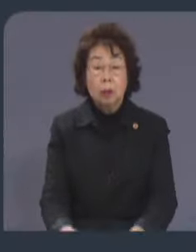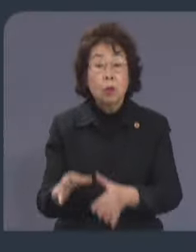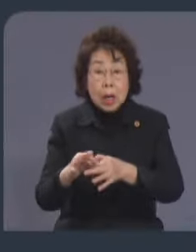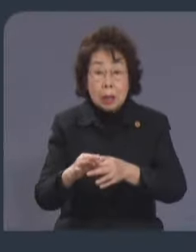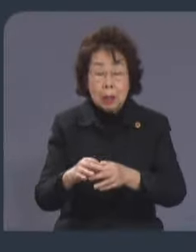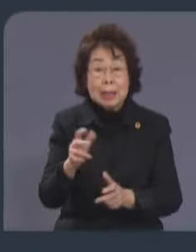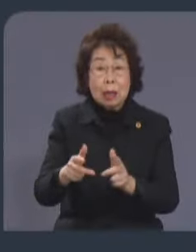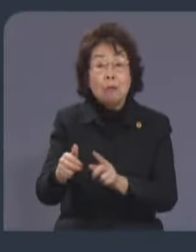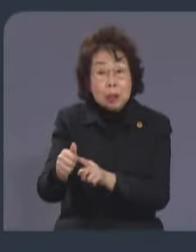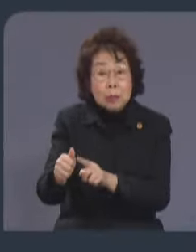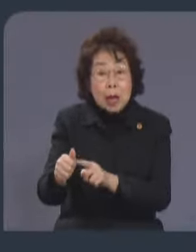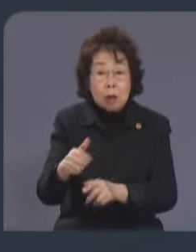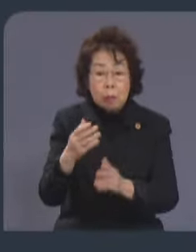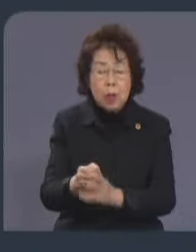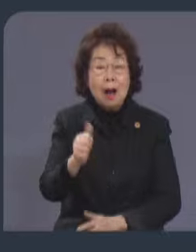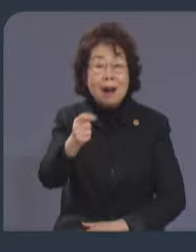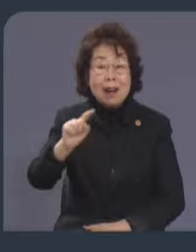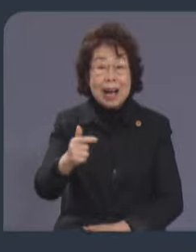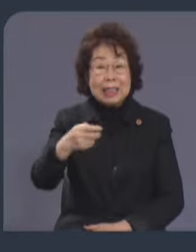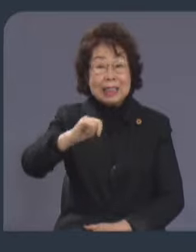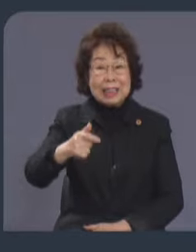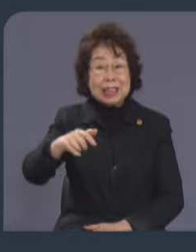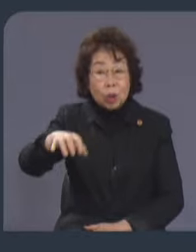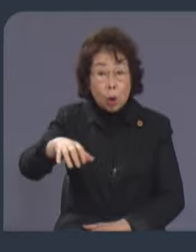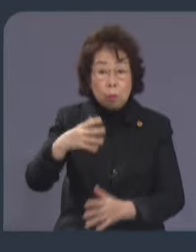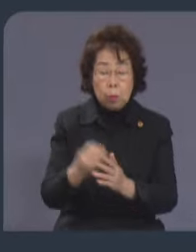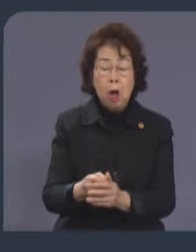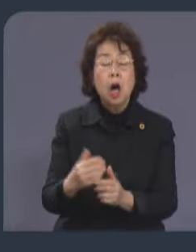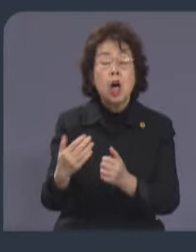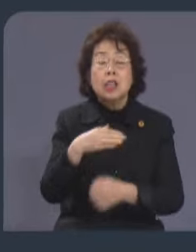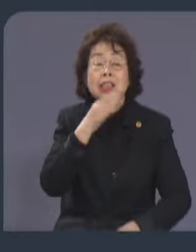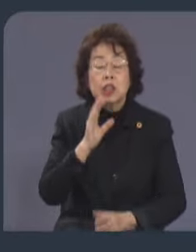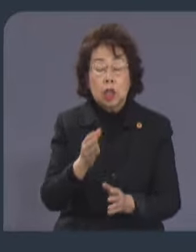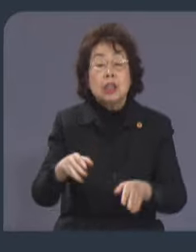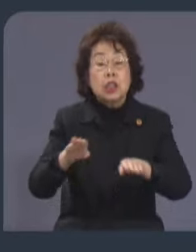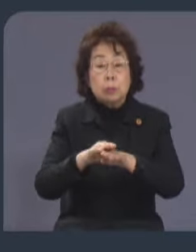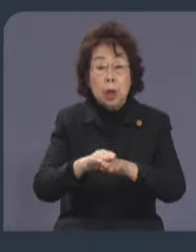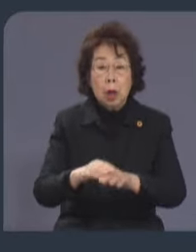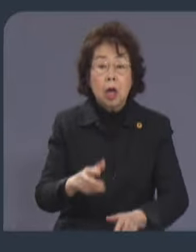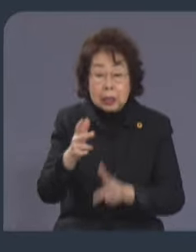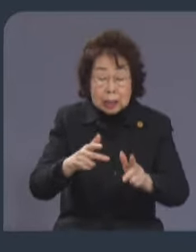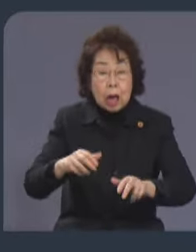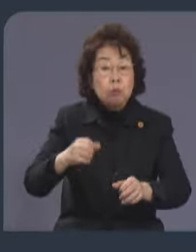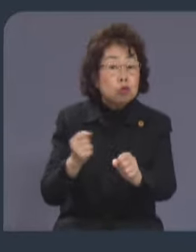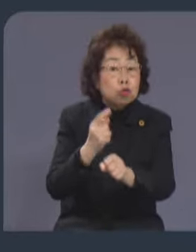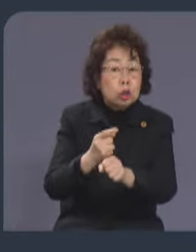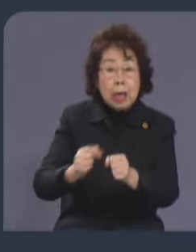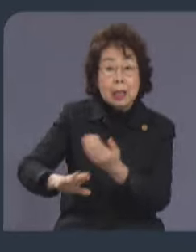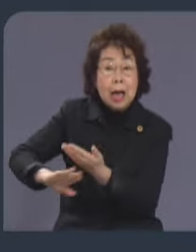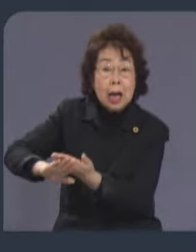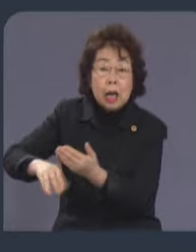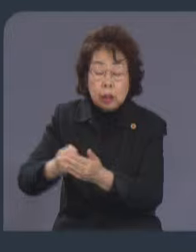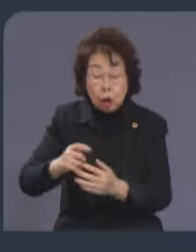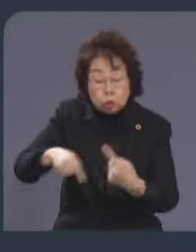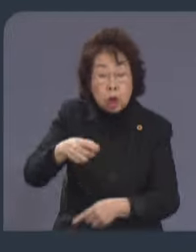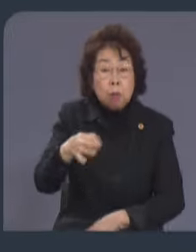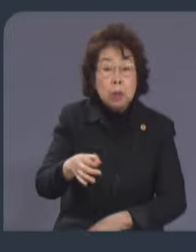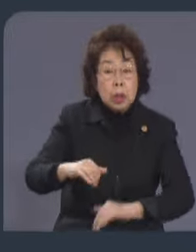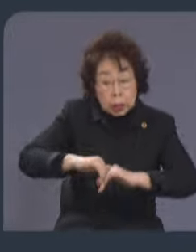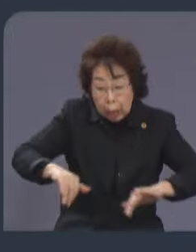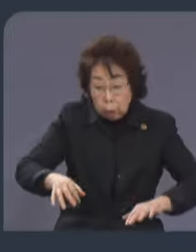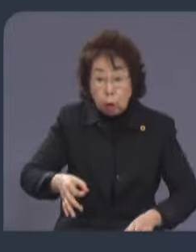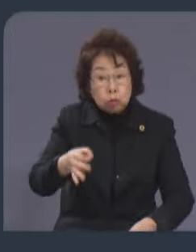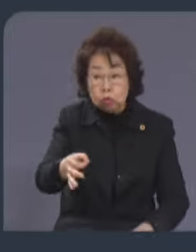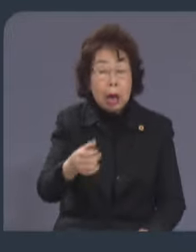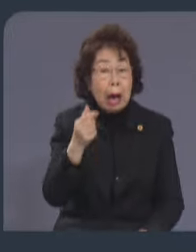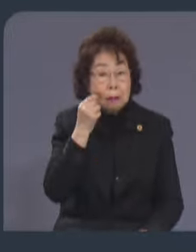관련해 사업자 측은 한진 씨와이터 개발 사업과 실버타운 조성 사업은 사업 주체가 서로 달라 운영 비용을 대신 지급할